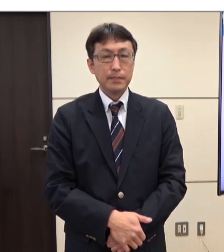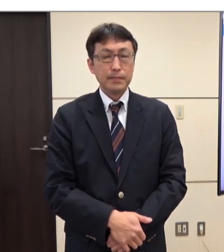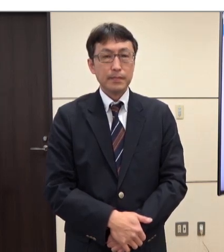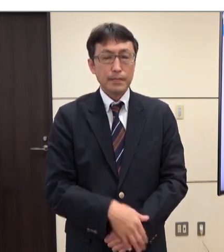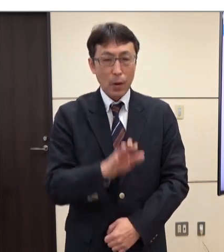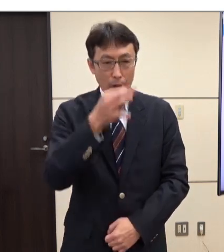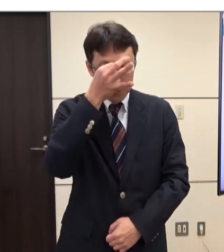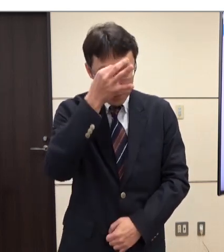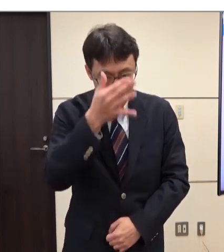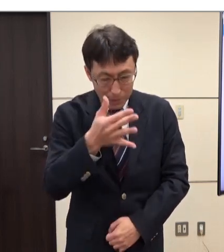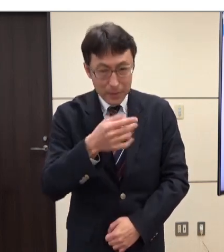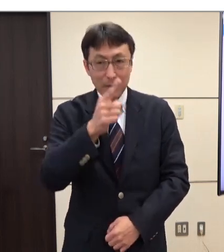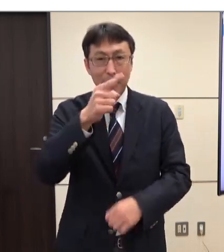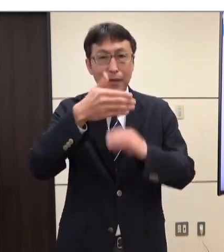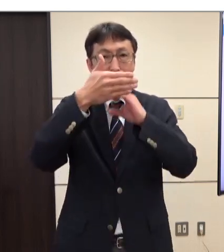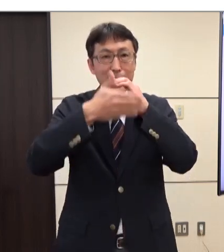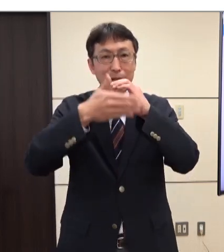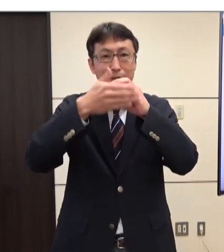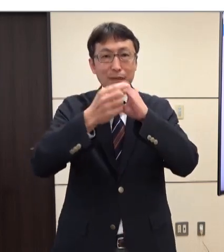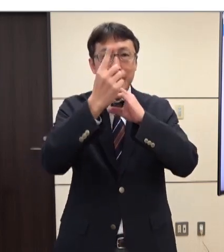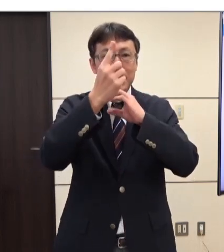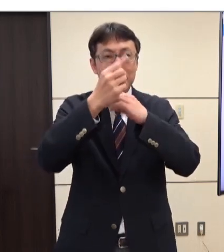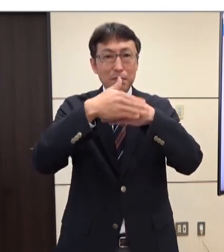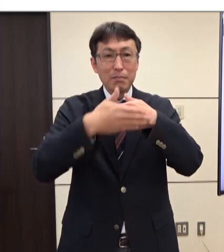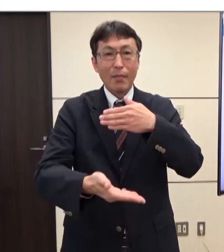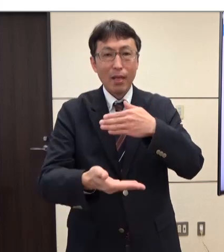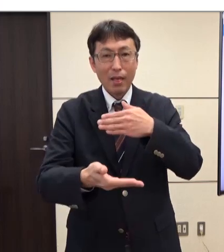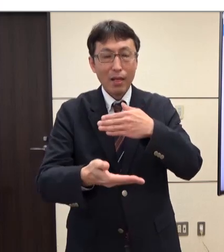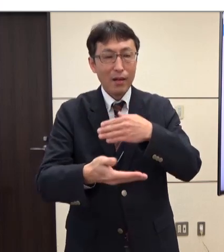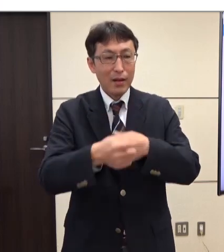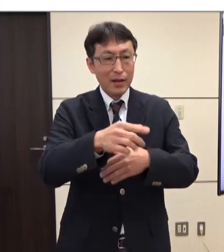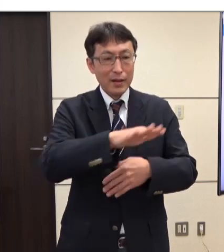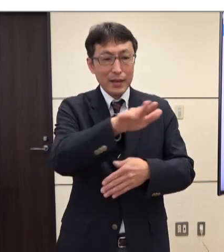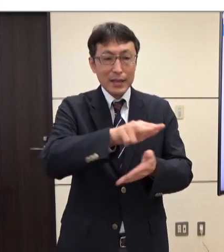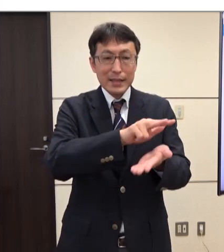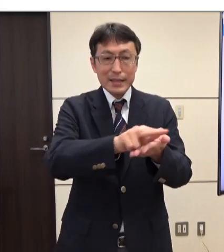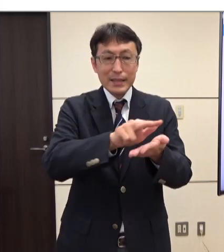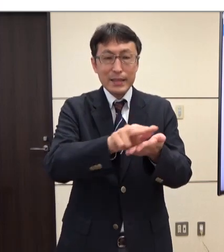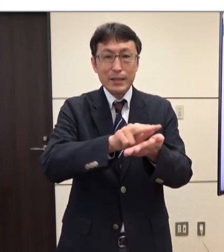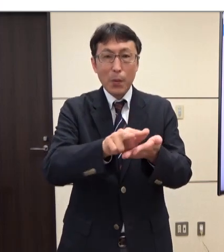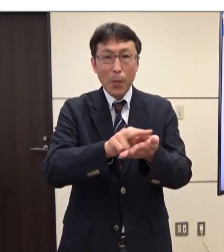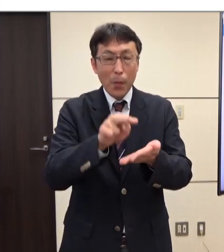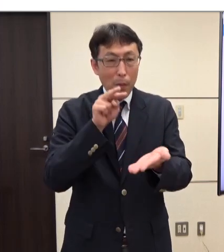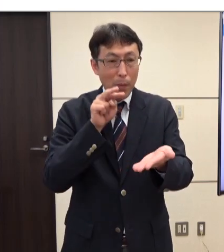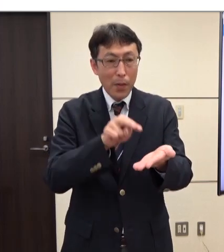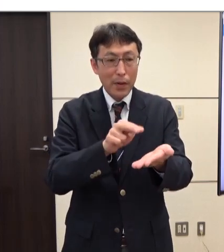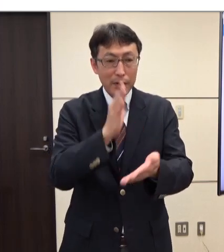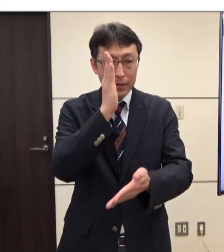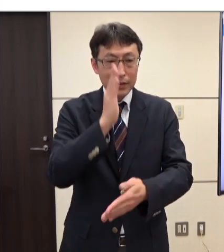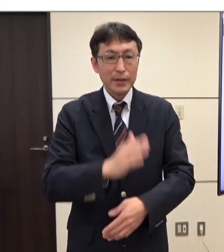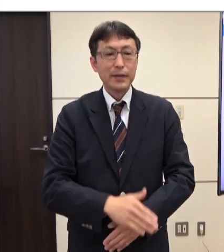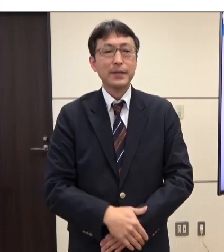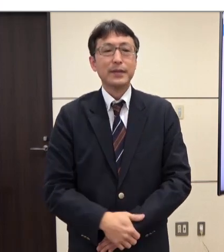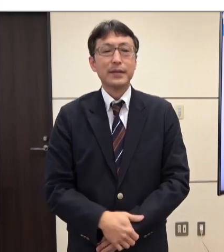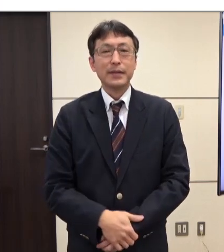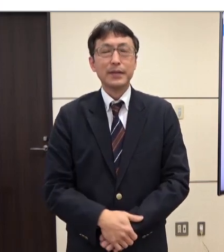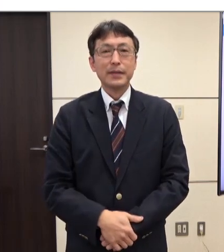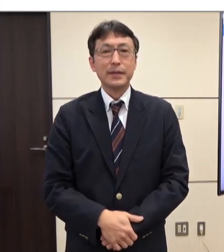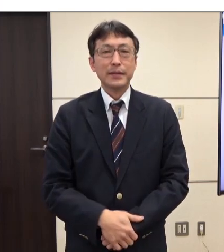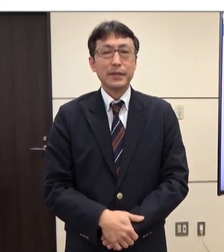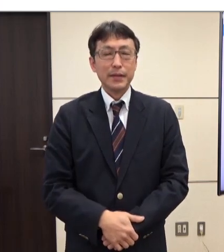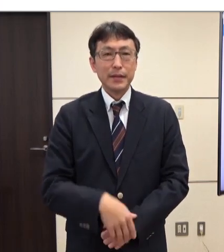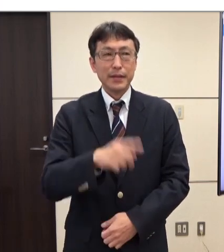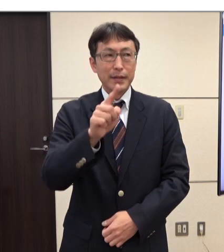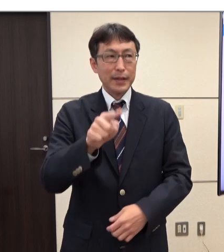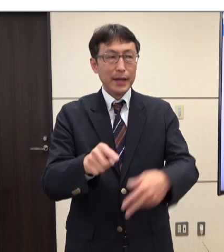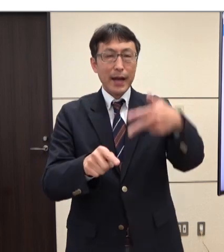はい、すいません、なんか1枚抜けてる感じなんですけど、皆さんの資料をご覧ください。福島ならではの特徴